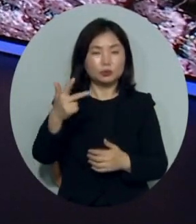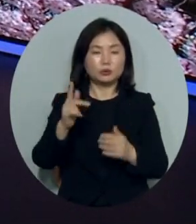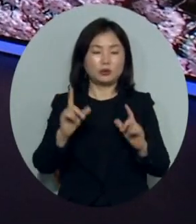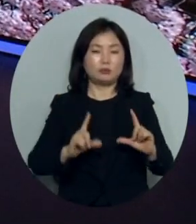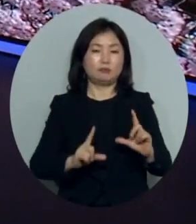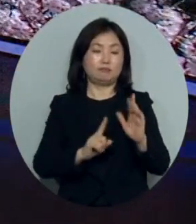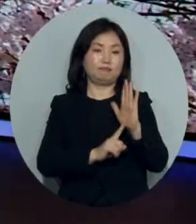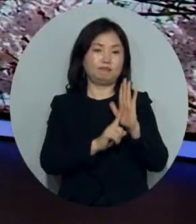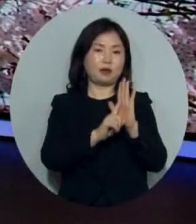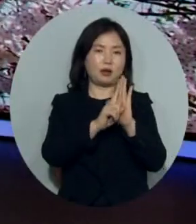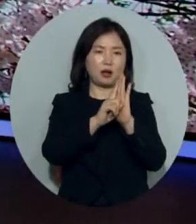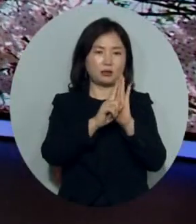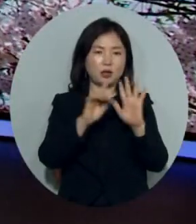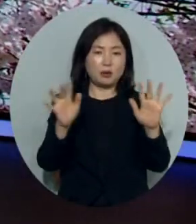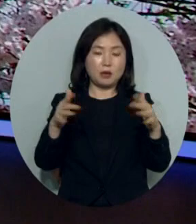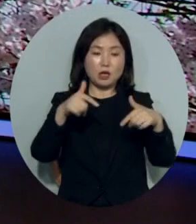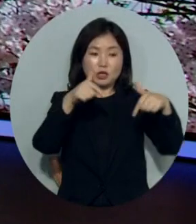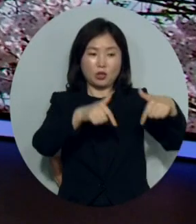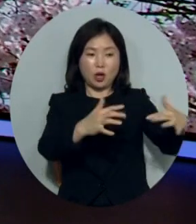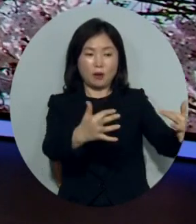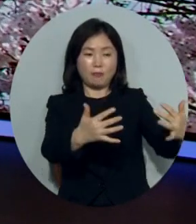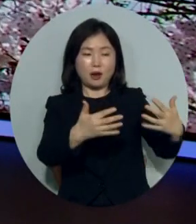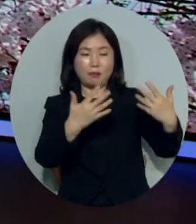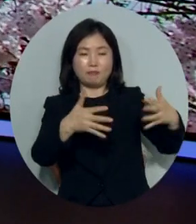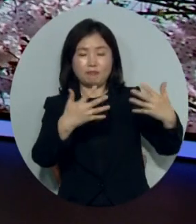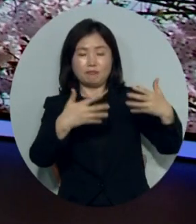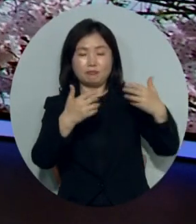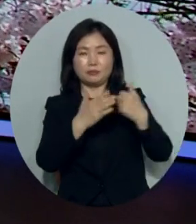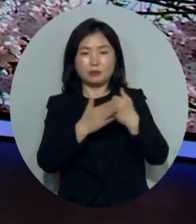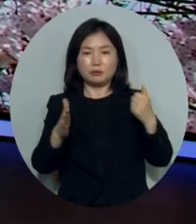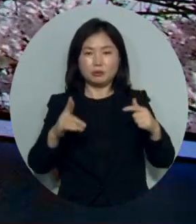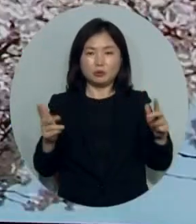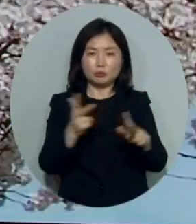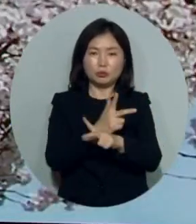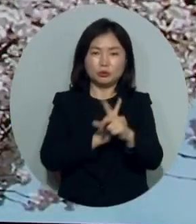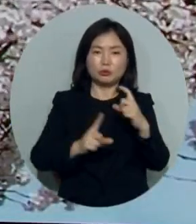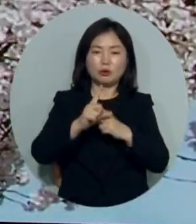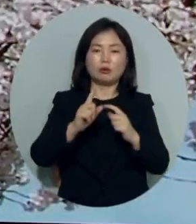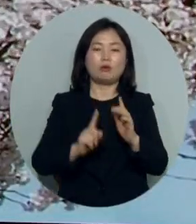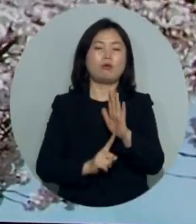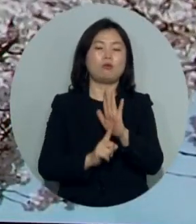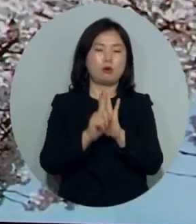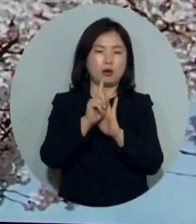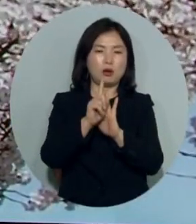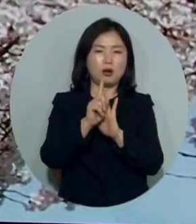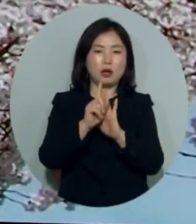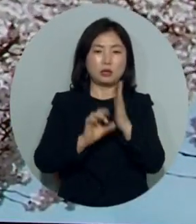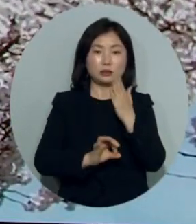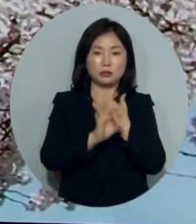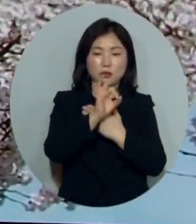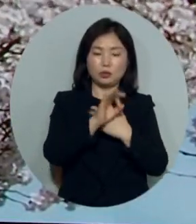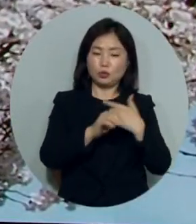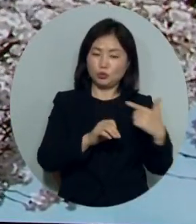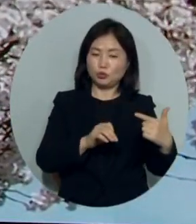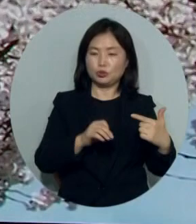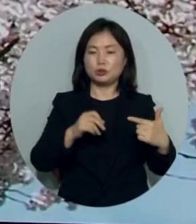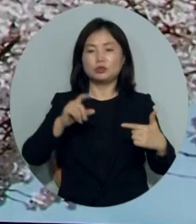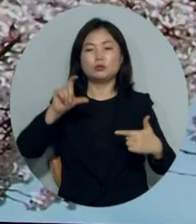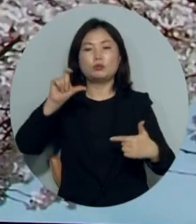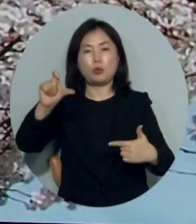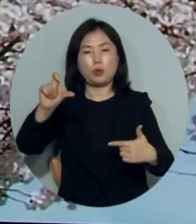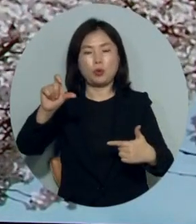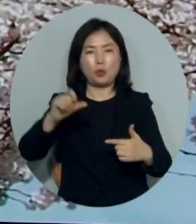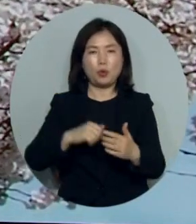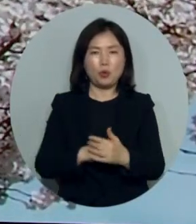날씨가 따뜻해질 때마다 부는 서풍의 영향을 받아 이번 주보다 기온이 더 오르겠습니다. 아침에는 6도에서 15도